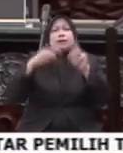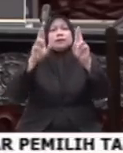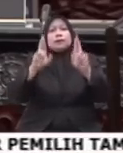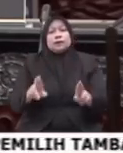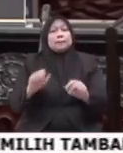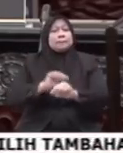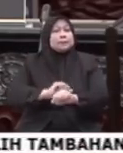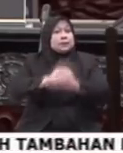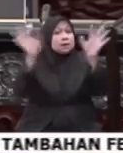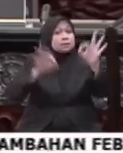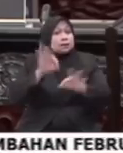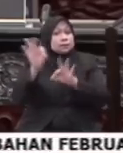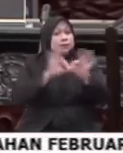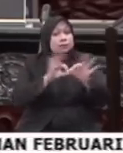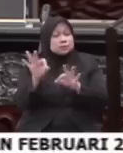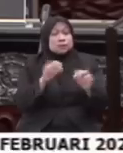penjelasannya